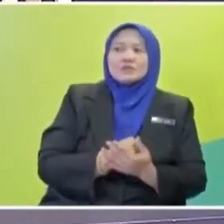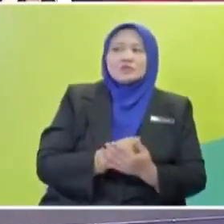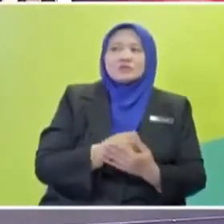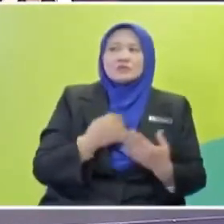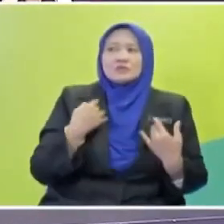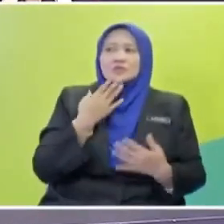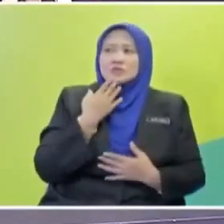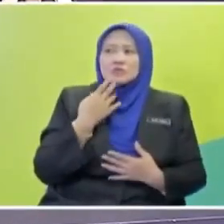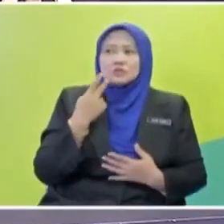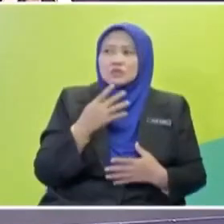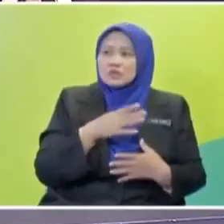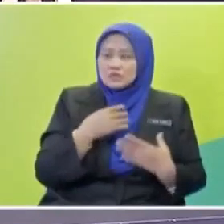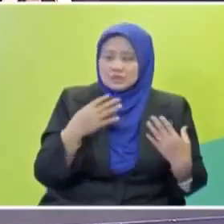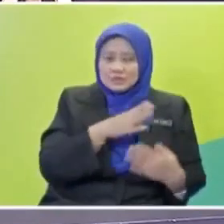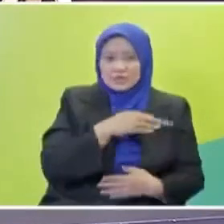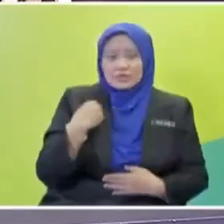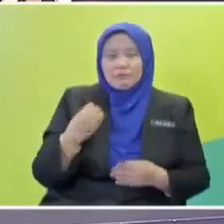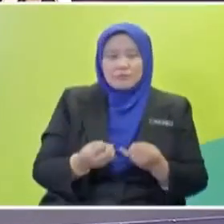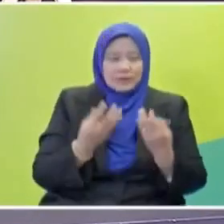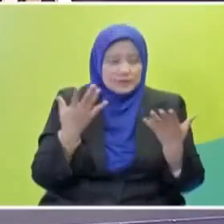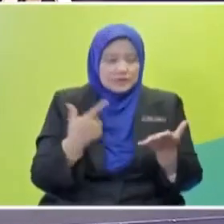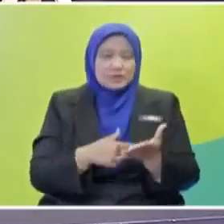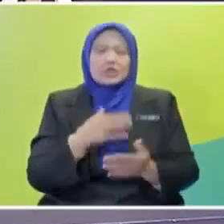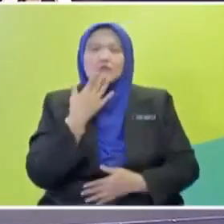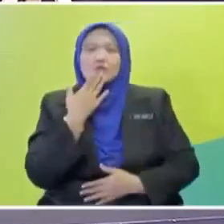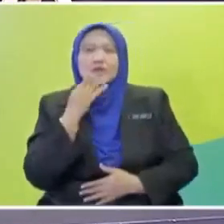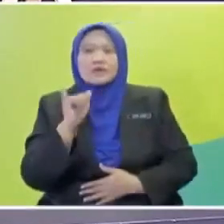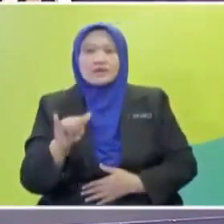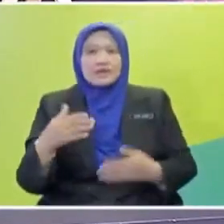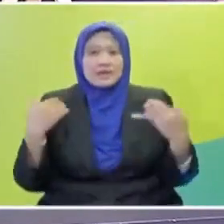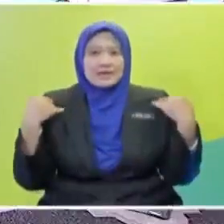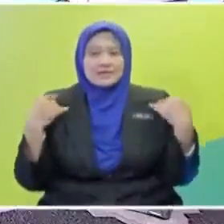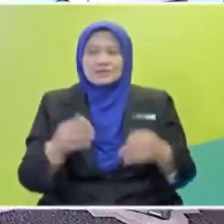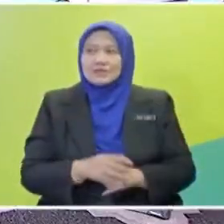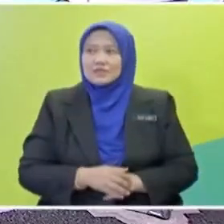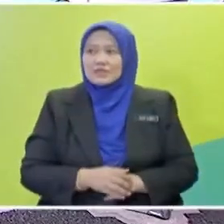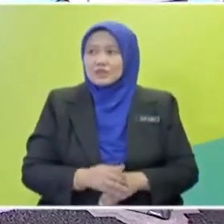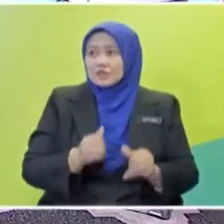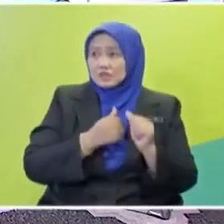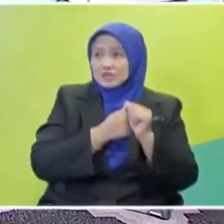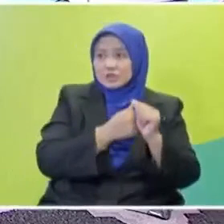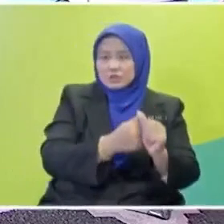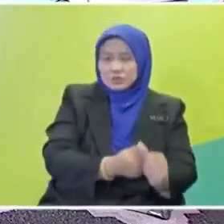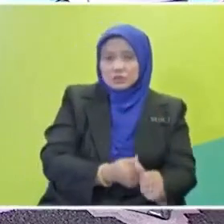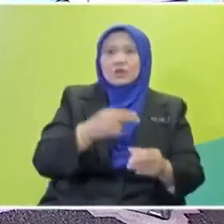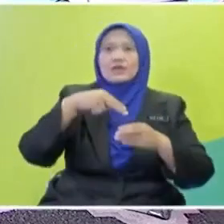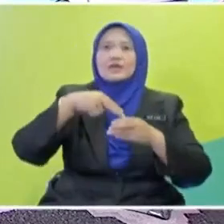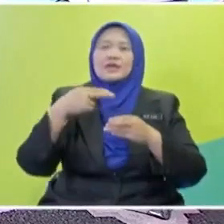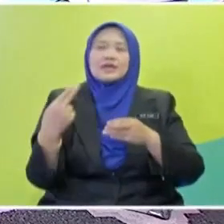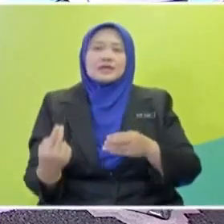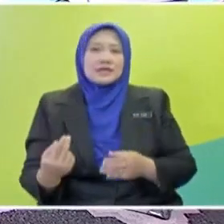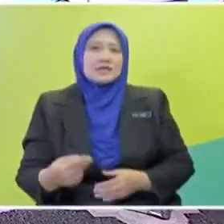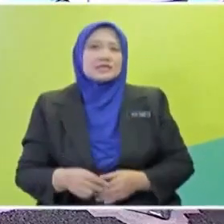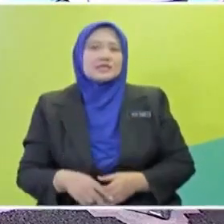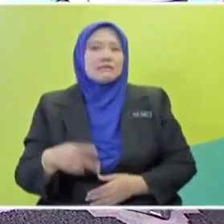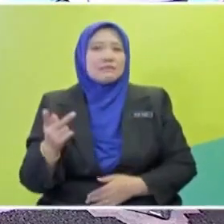merah, kita ada warna kuning. Sebenarnya banyak lagi warna yang kita ada dalam filamen ni. Okey, bergantung pada hasil produk kita, kita nak warna apa. Macam Syafiqah boleh